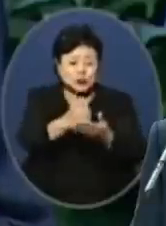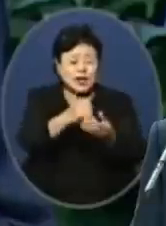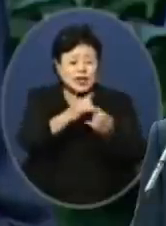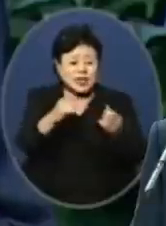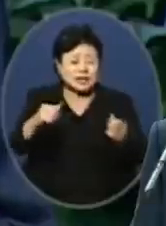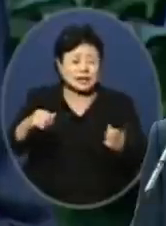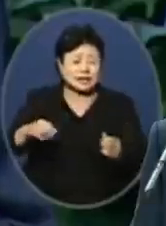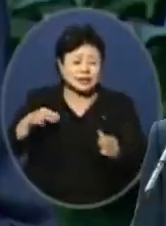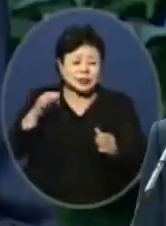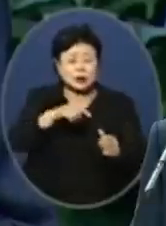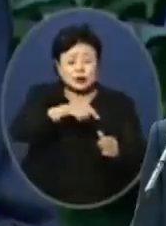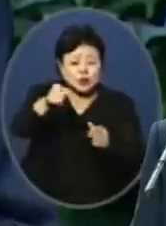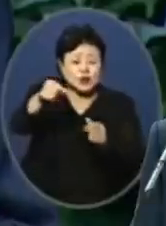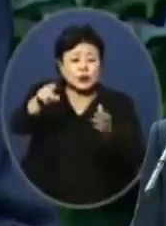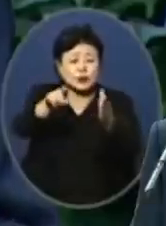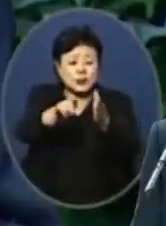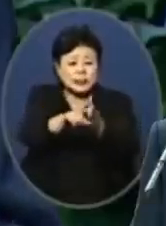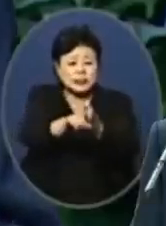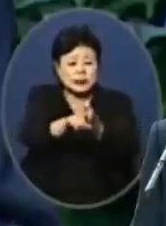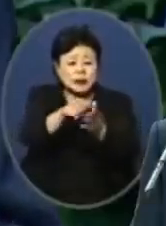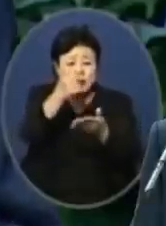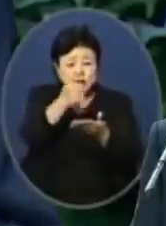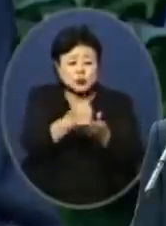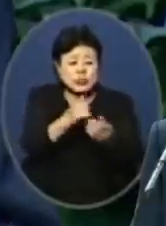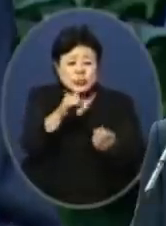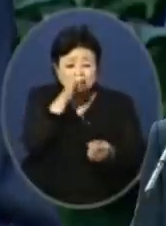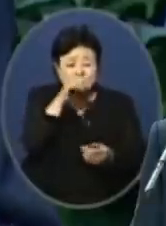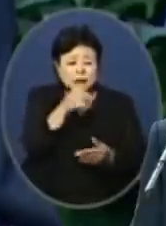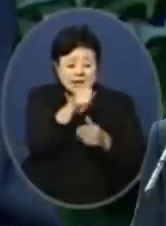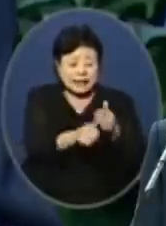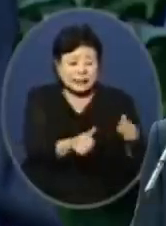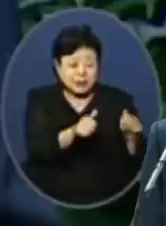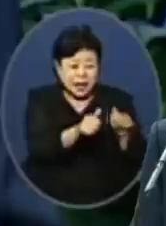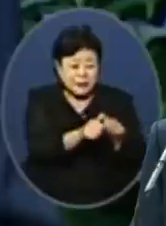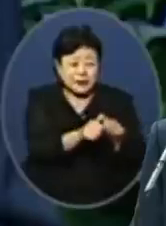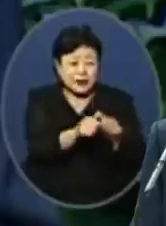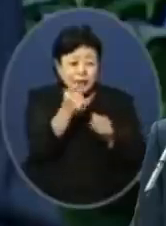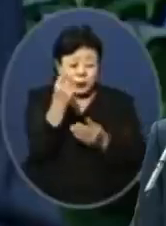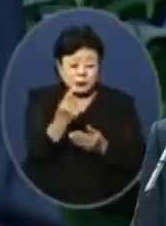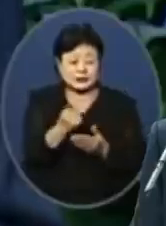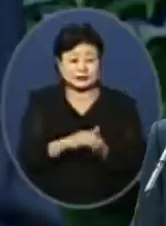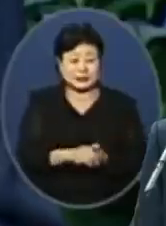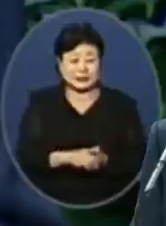죄인을 구원하기 위해서 죄인 있는 곳에 하나님이 가시는 것입니다.